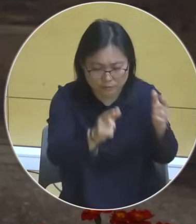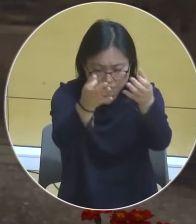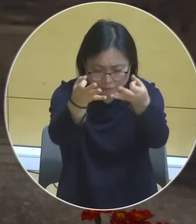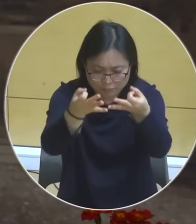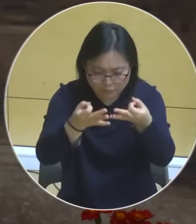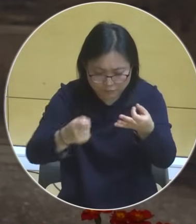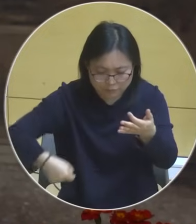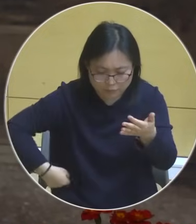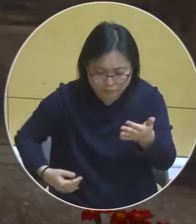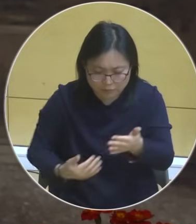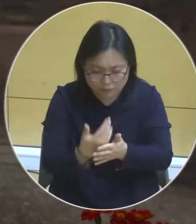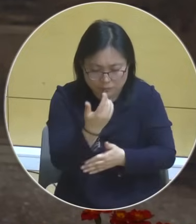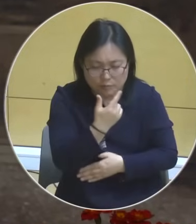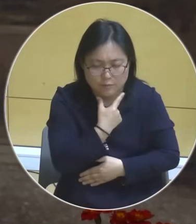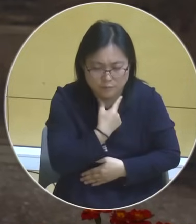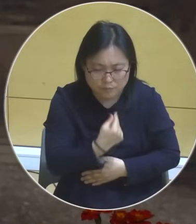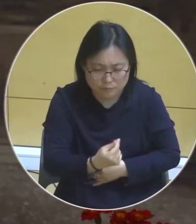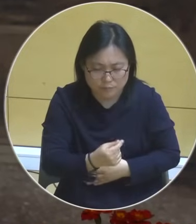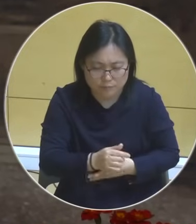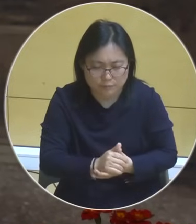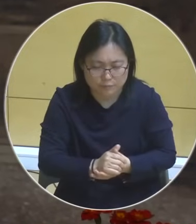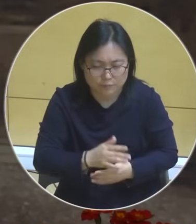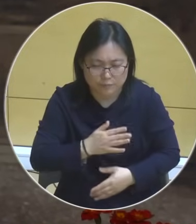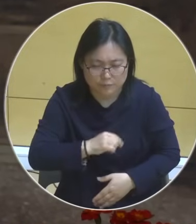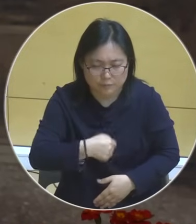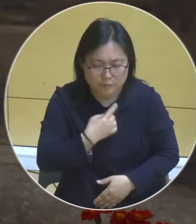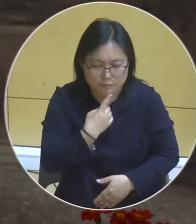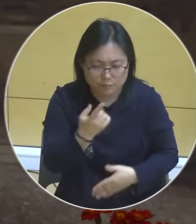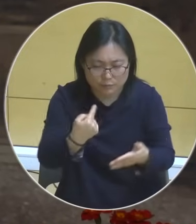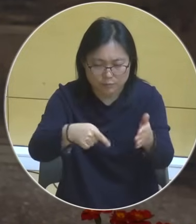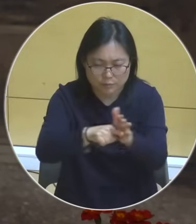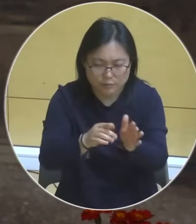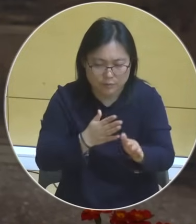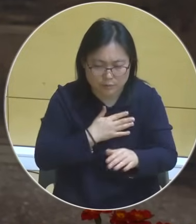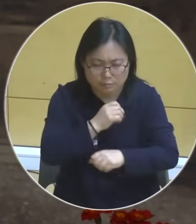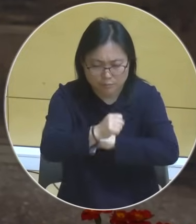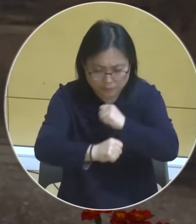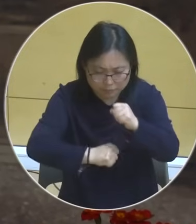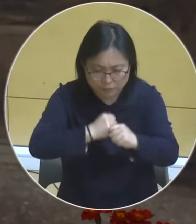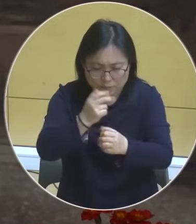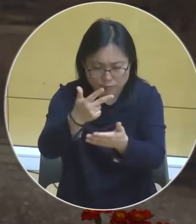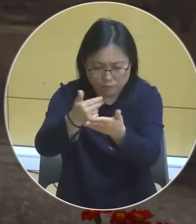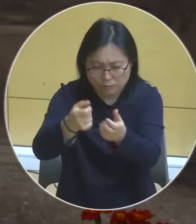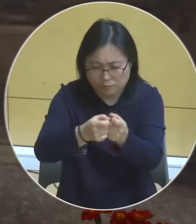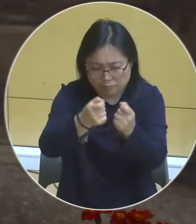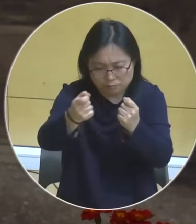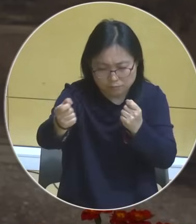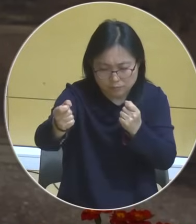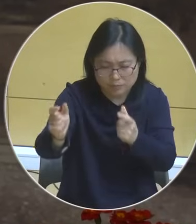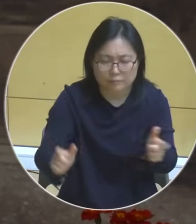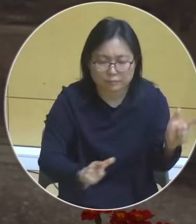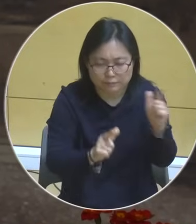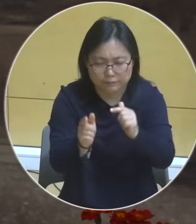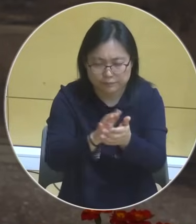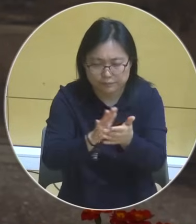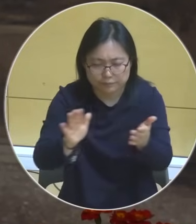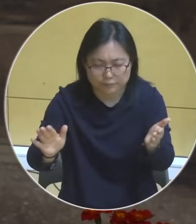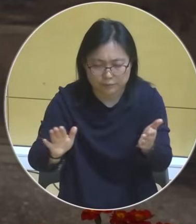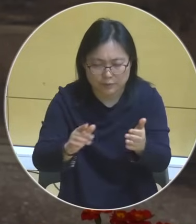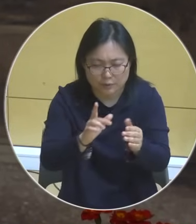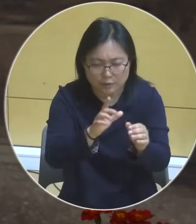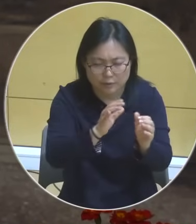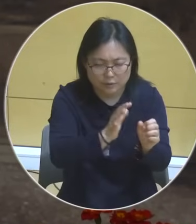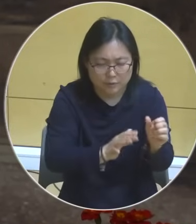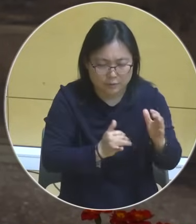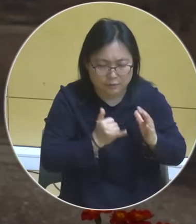돌아보면서 회개하기를 원합니다. 자신만을 위하여 나의 마음대로 주님과 멀리하며 살았습니다. 이